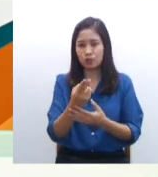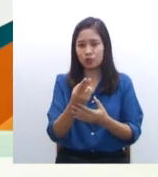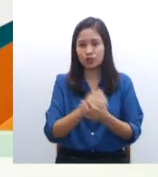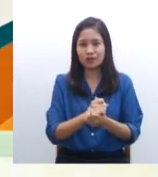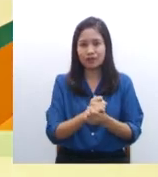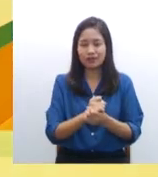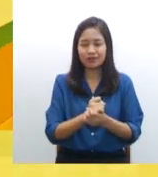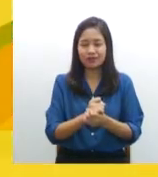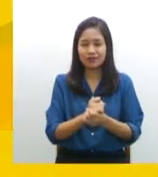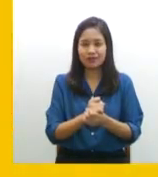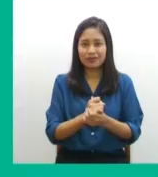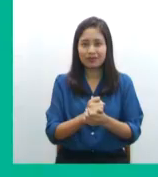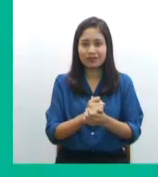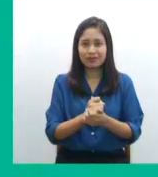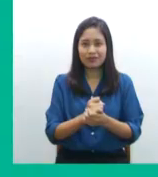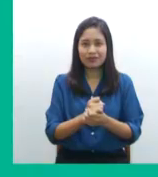เลยครับ